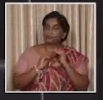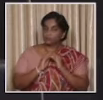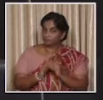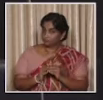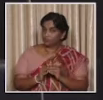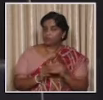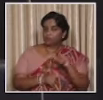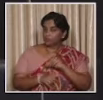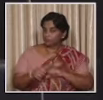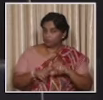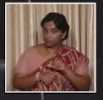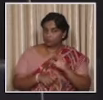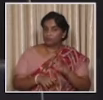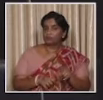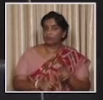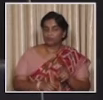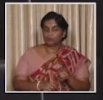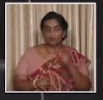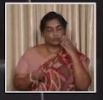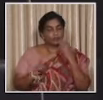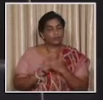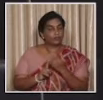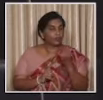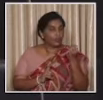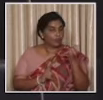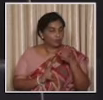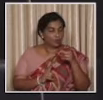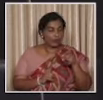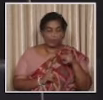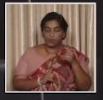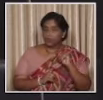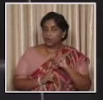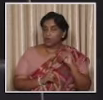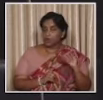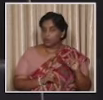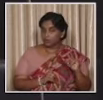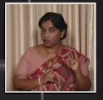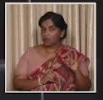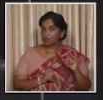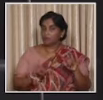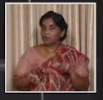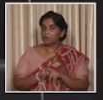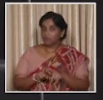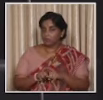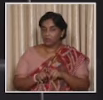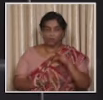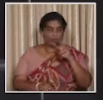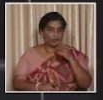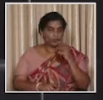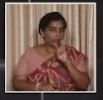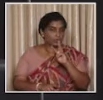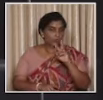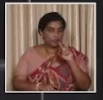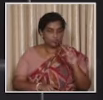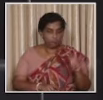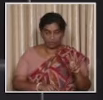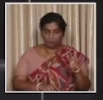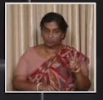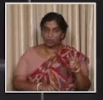හා ආයතන වලින් අදාළ අංක 166 සහ 332